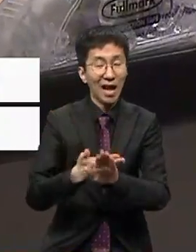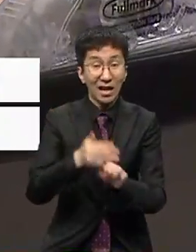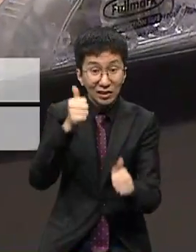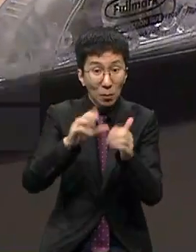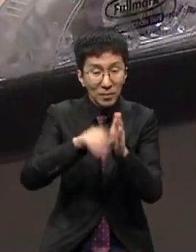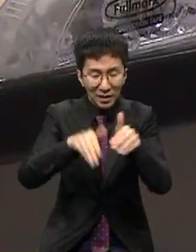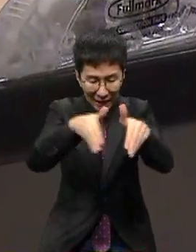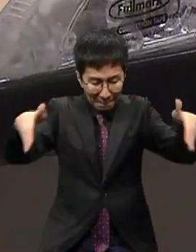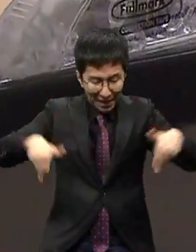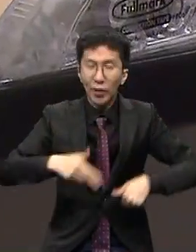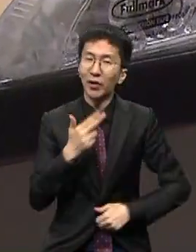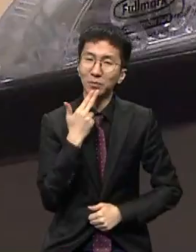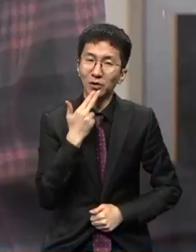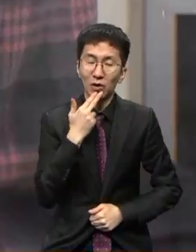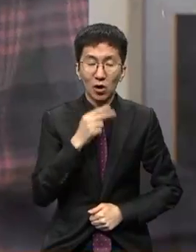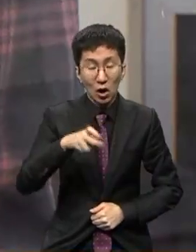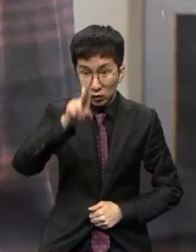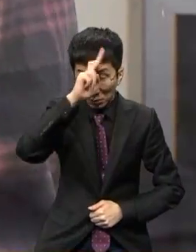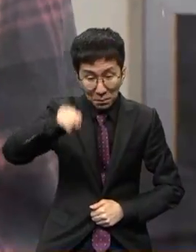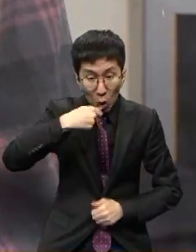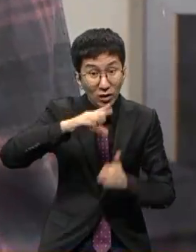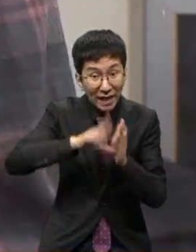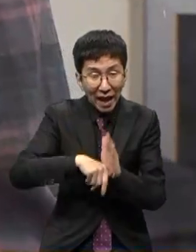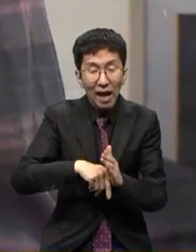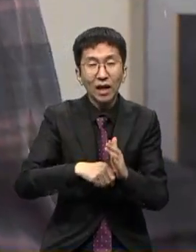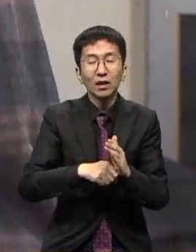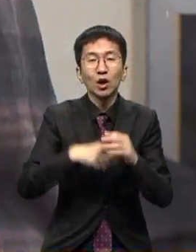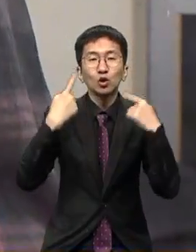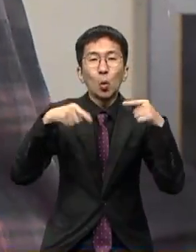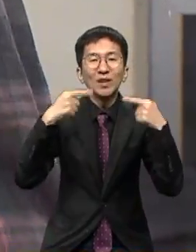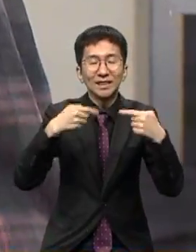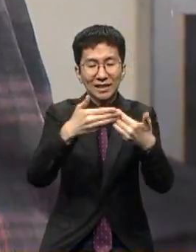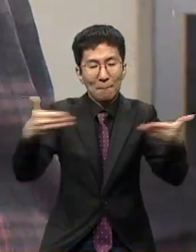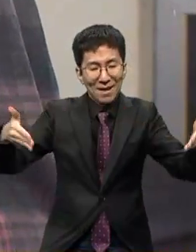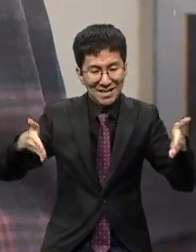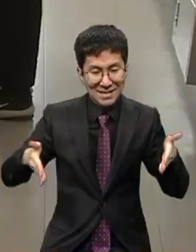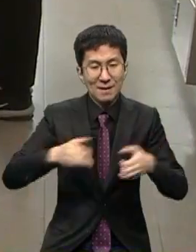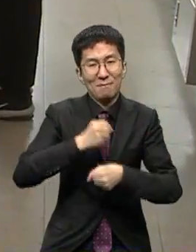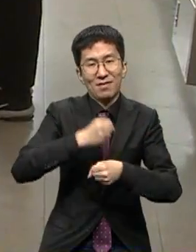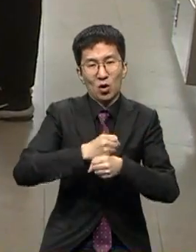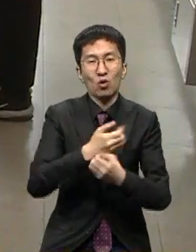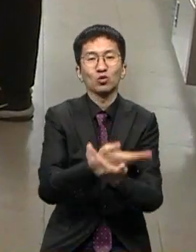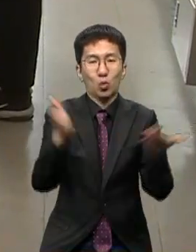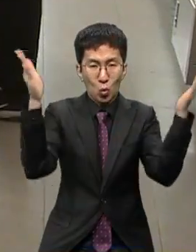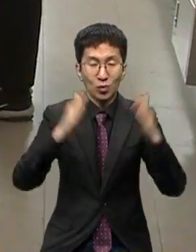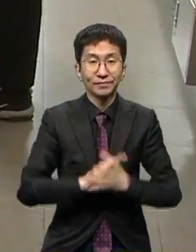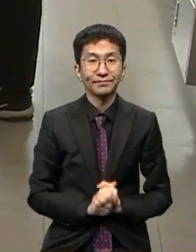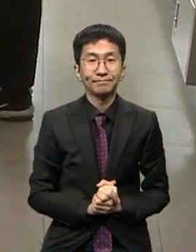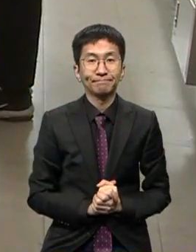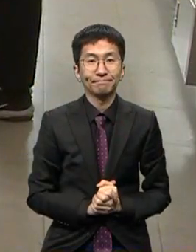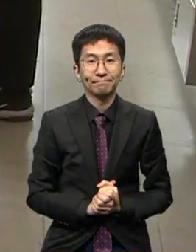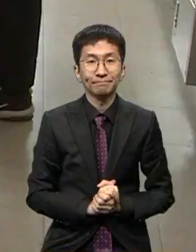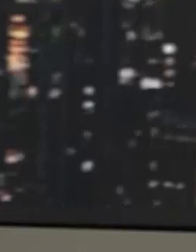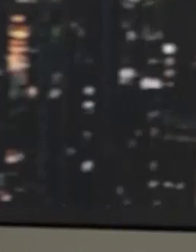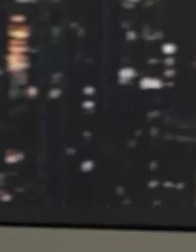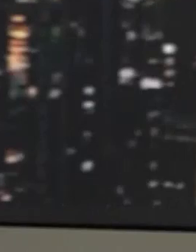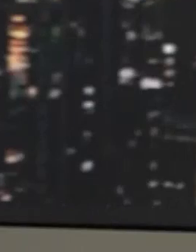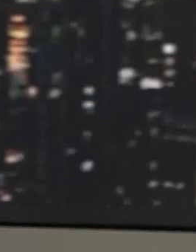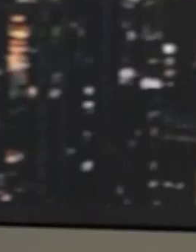않고 점심시간에만 종이 재질의 칸막이 를 설치하기로 했습니다 sbs 남주 아닙니다